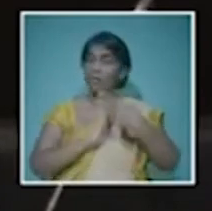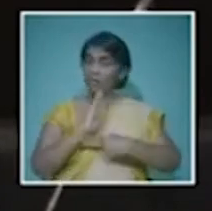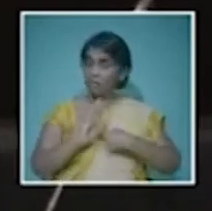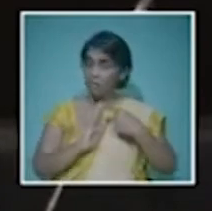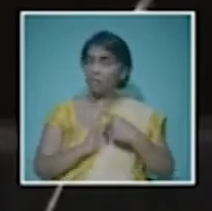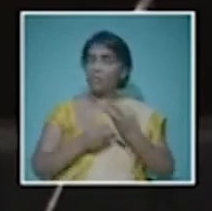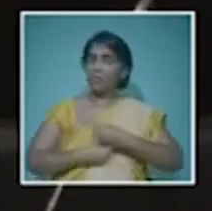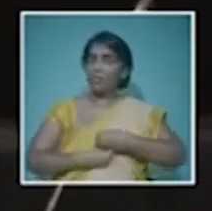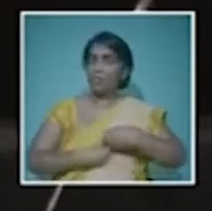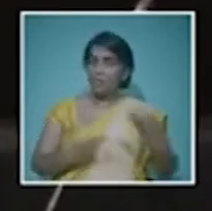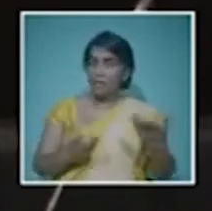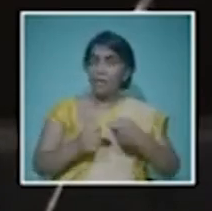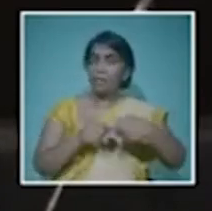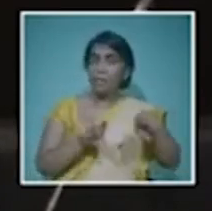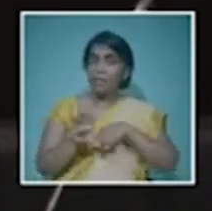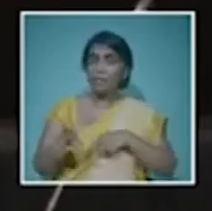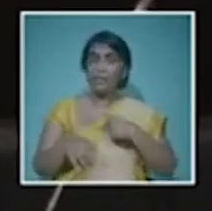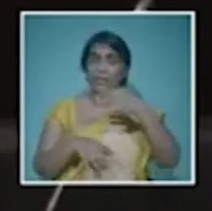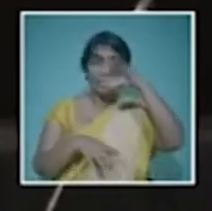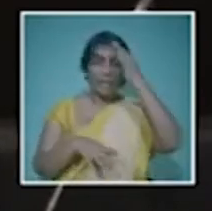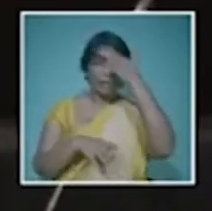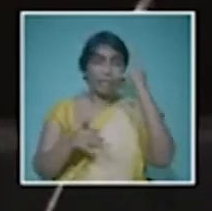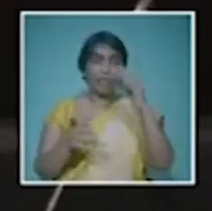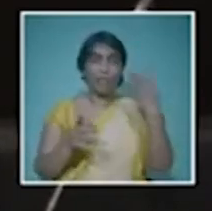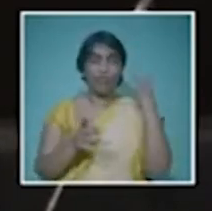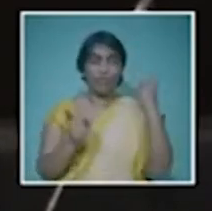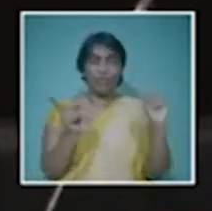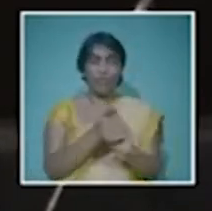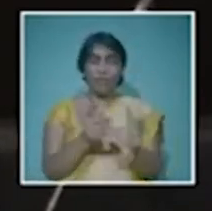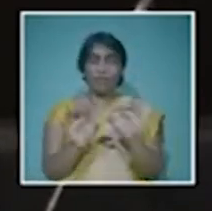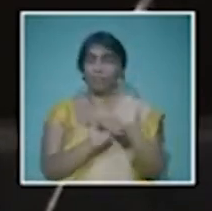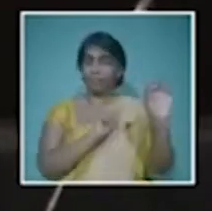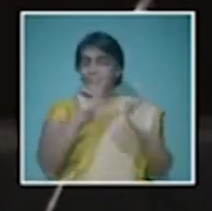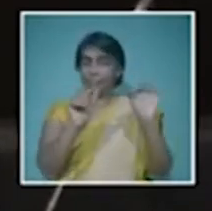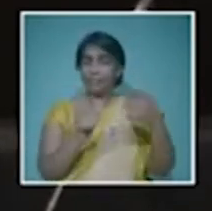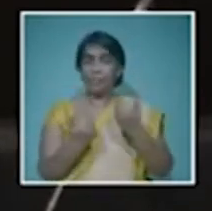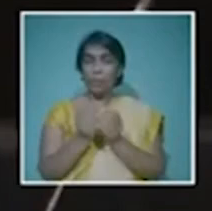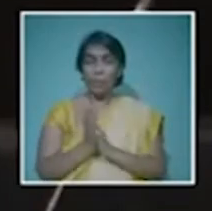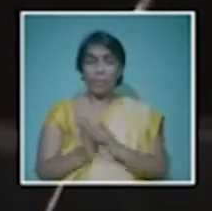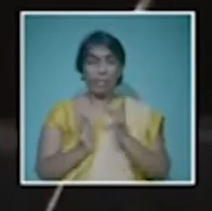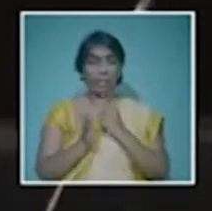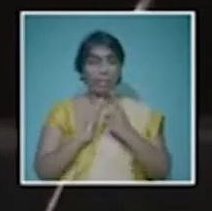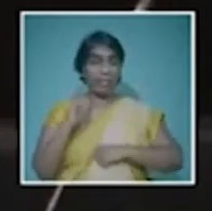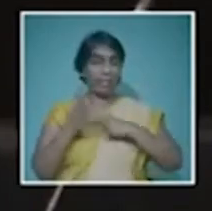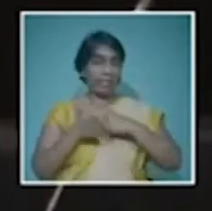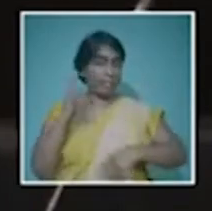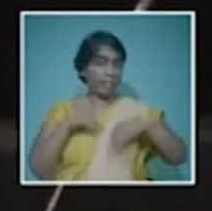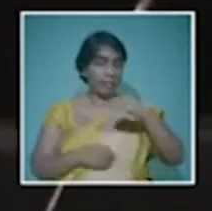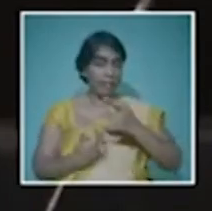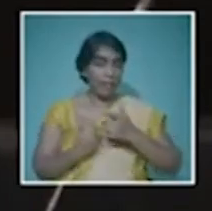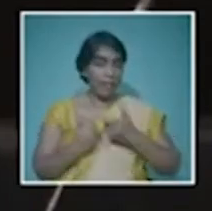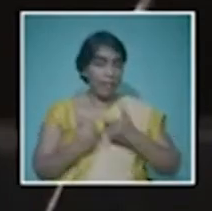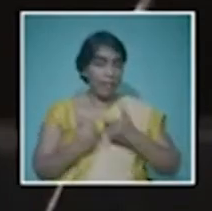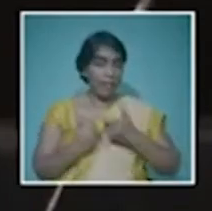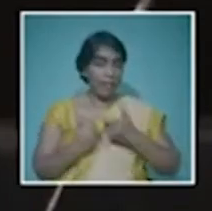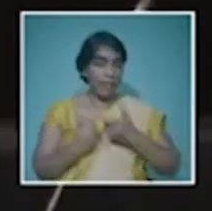காரணம் இனவாதமும் மதவாதமும் சுய நலமும் அரசியல் தலைவர்களும் தான் இந்த நாட்டில் எடுத்த பிழையான